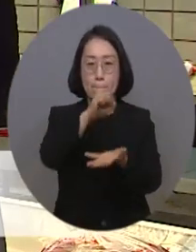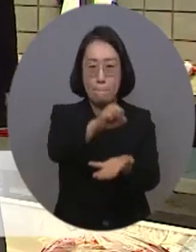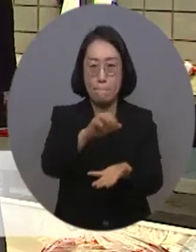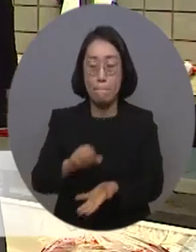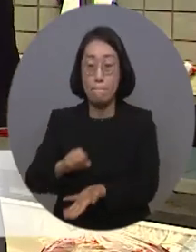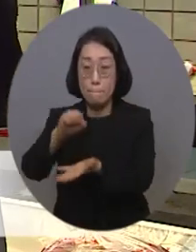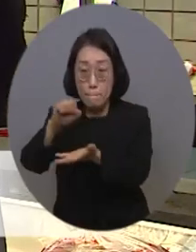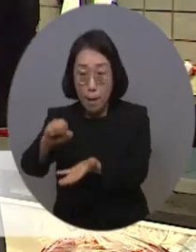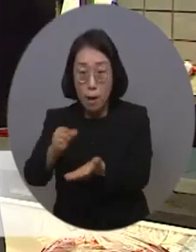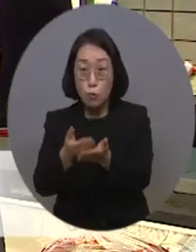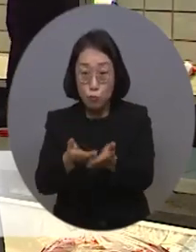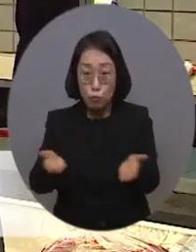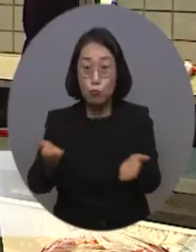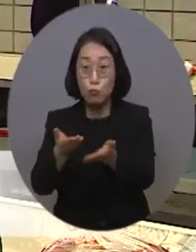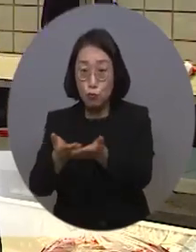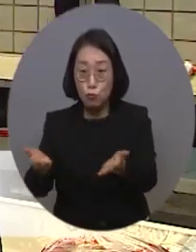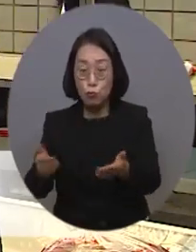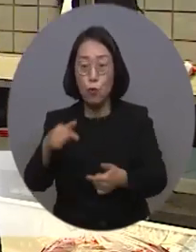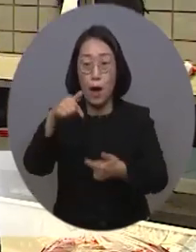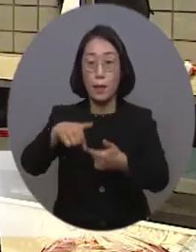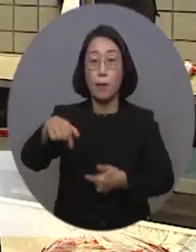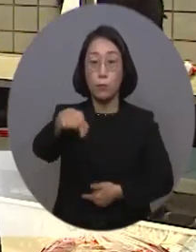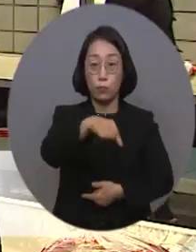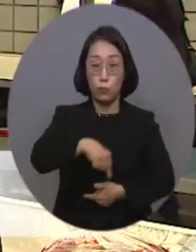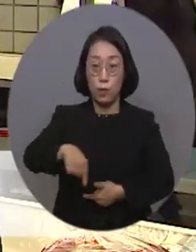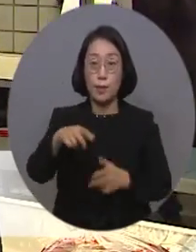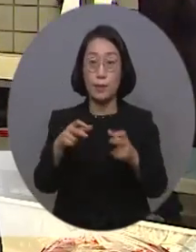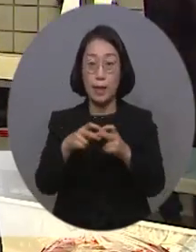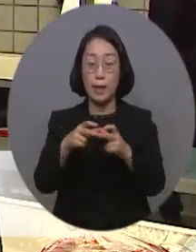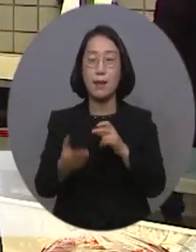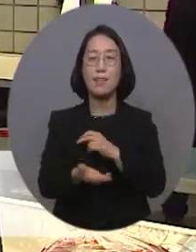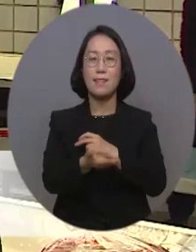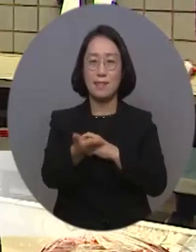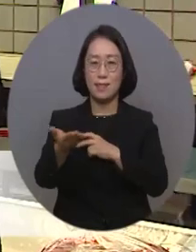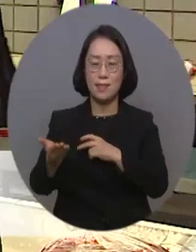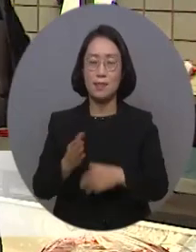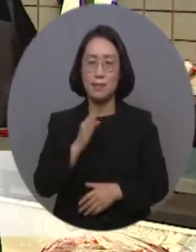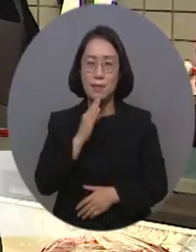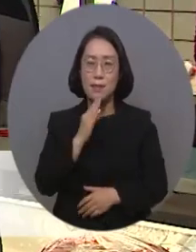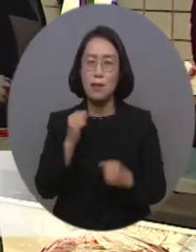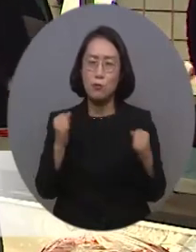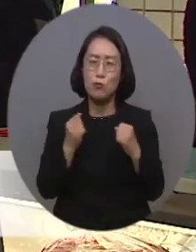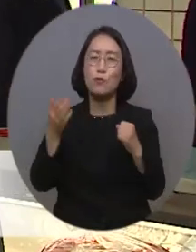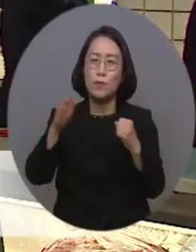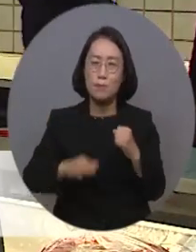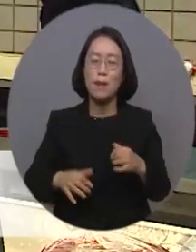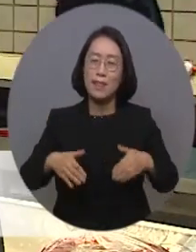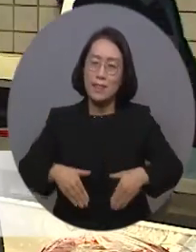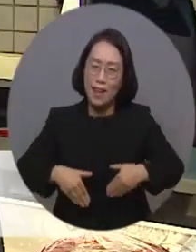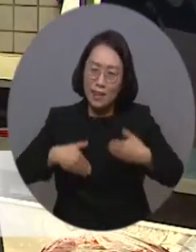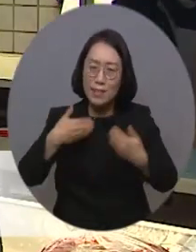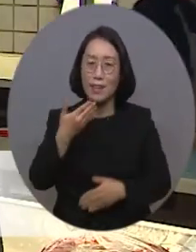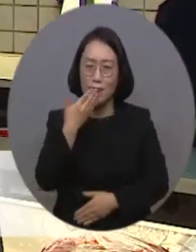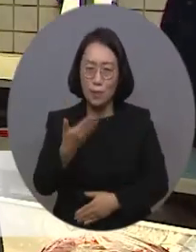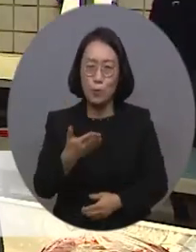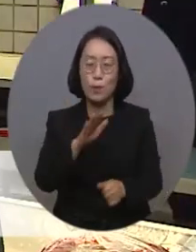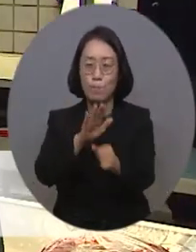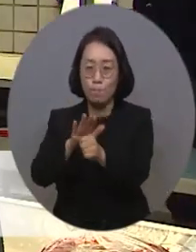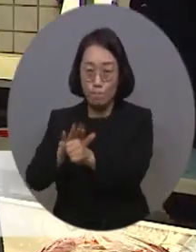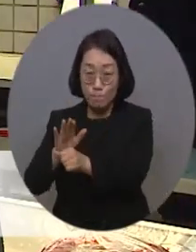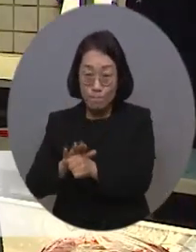나눔으로써 그 우리 강남구에 사는 우리 장애인들이 정말로 겨울을 따뜻하게 날 수 있게 하기 위해서 저희가 이렇게